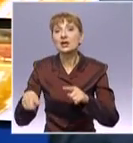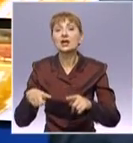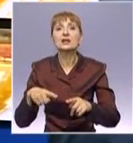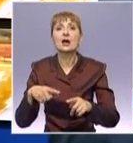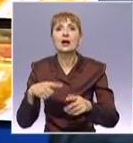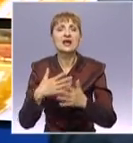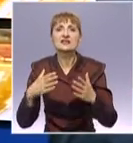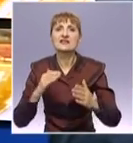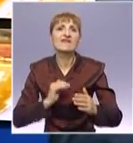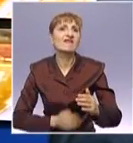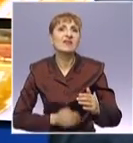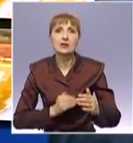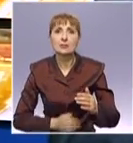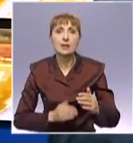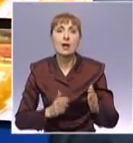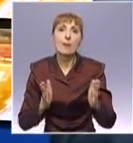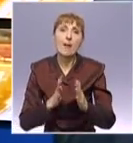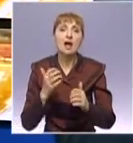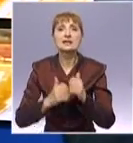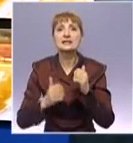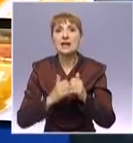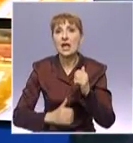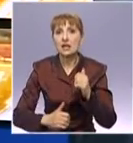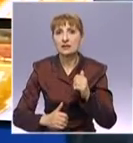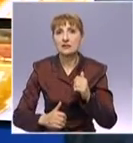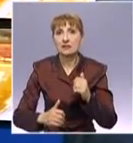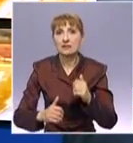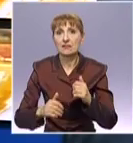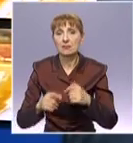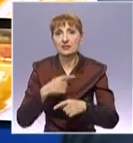юридические лица малого и среднего предпринимательства.